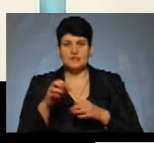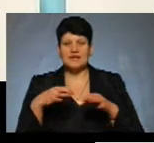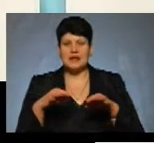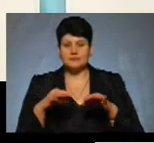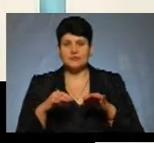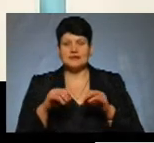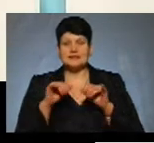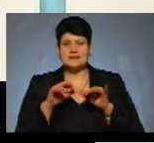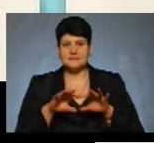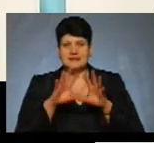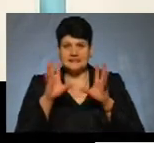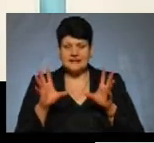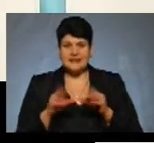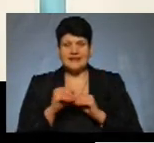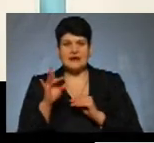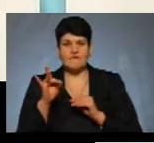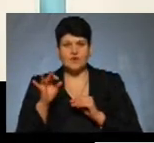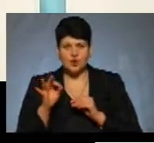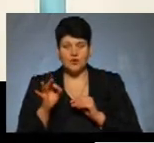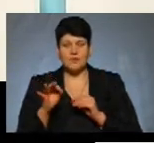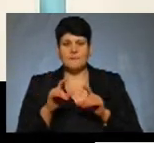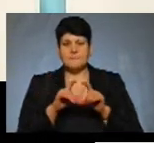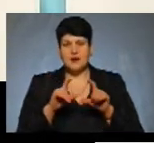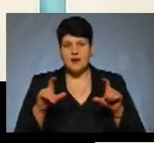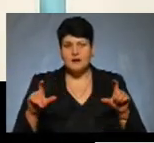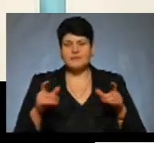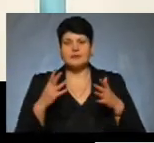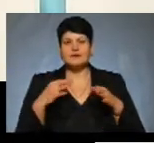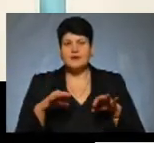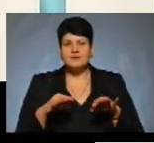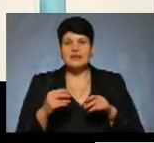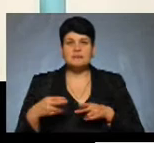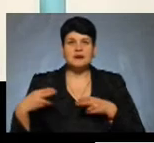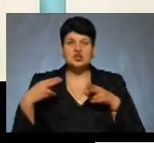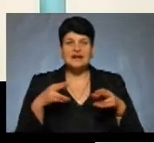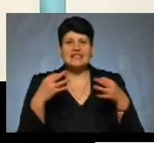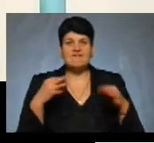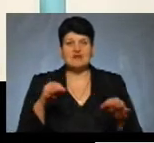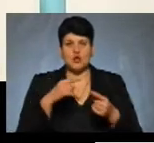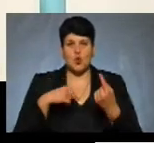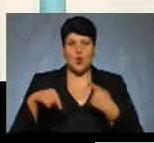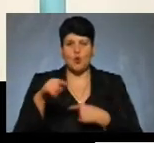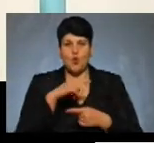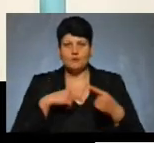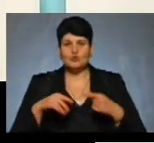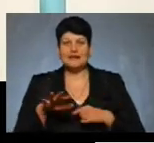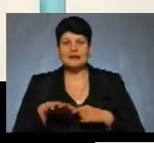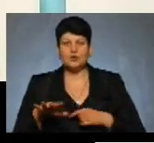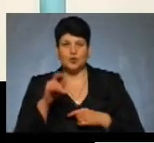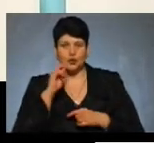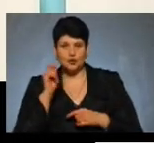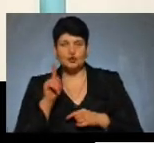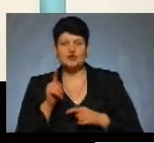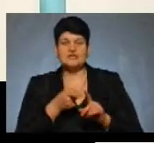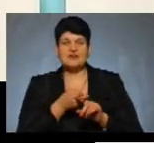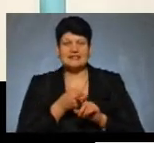загальному, як є в рублях, так і тих транспортних засобів, які в'їжджають для вільного обігу на територію України. Щодо євроблях, то